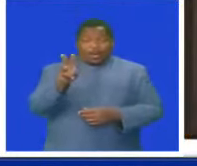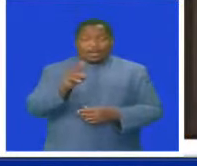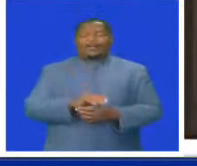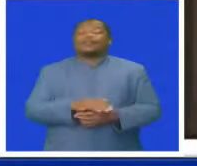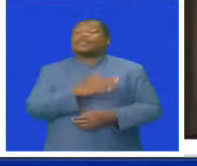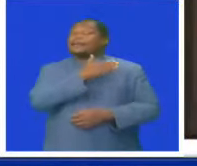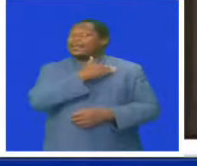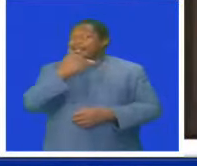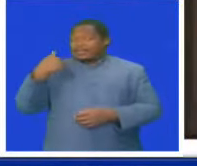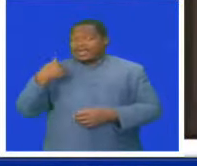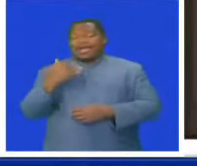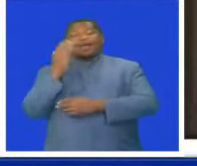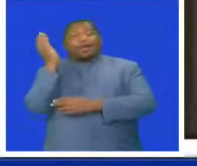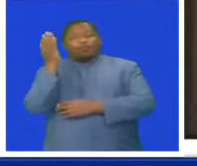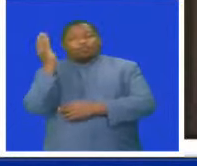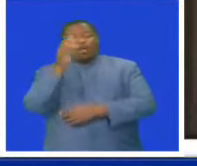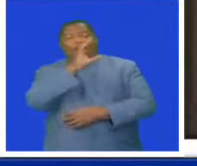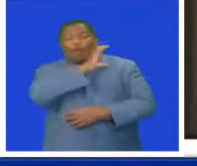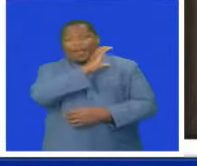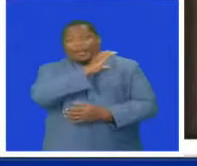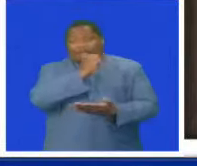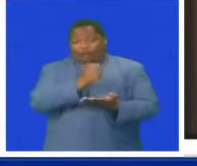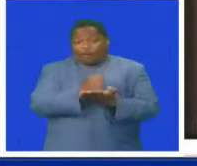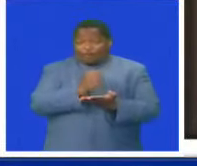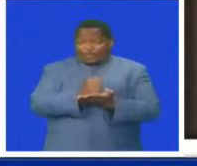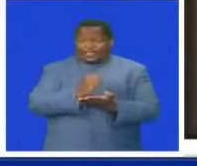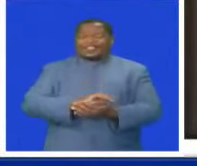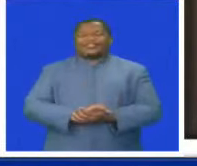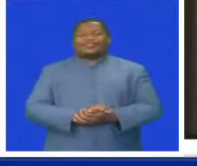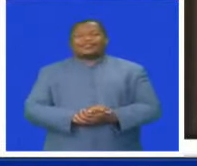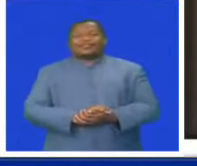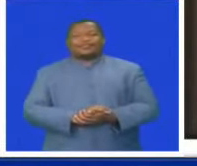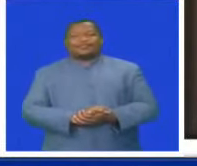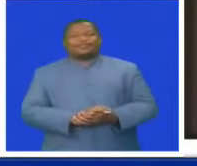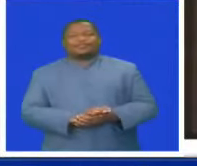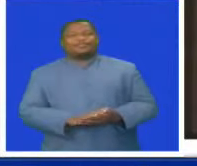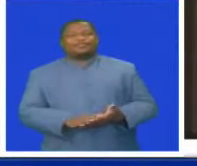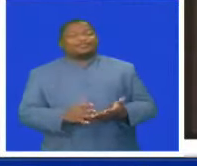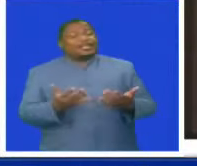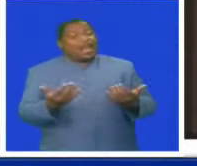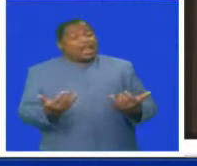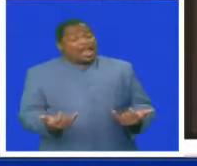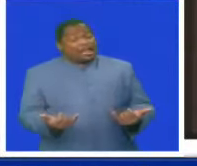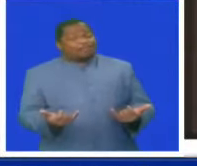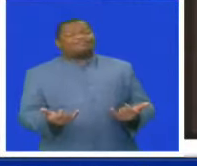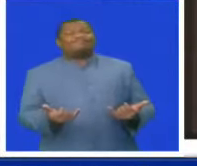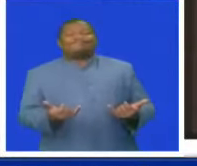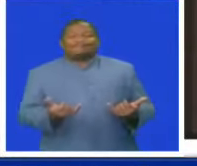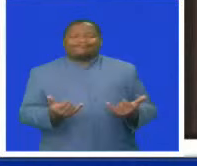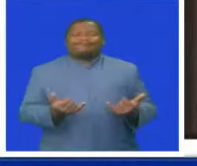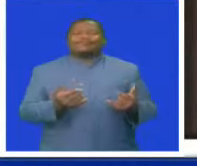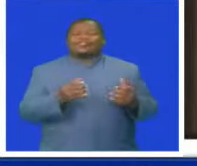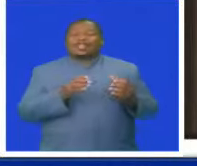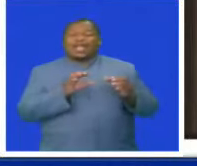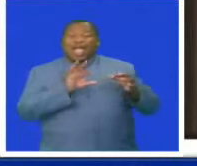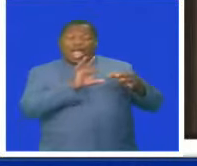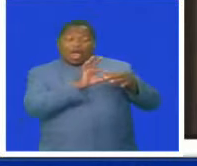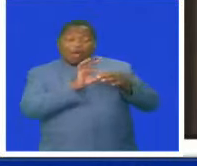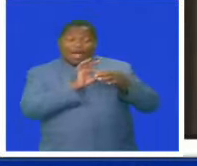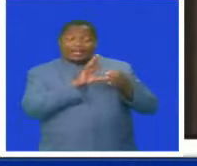Lokwendekile ngama vaccines kukhona i facility lebitwa nga Covax lena kufana ne group le international lebuka